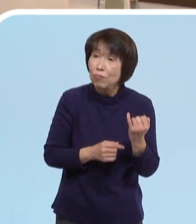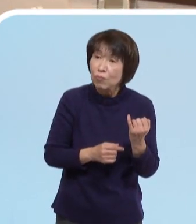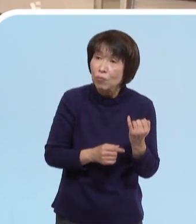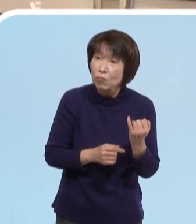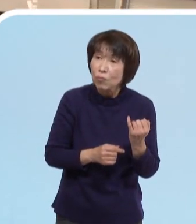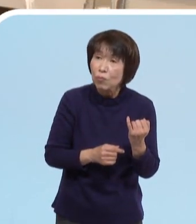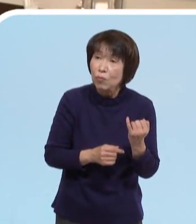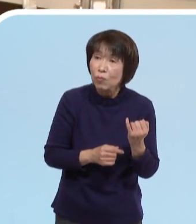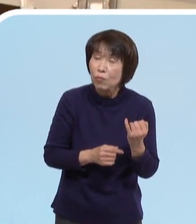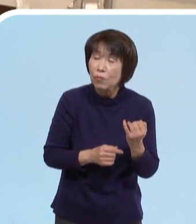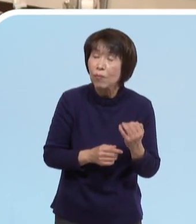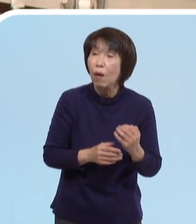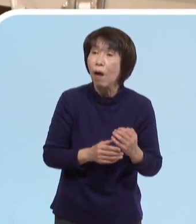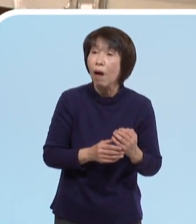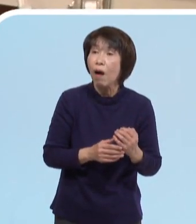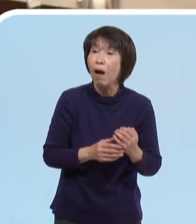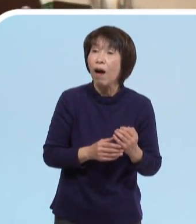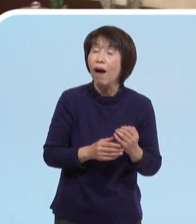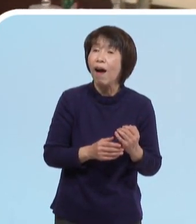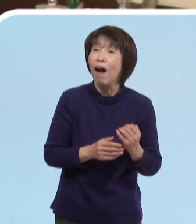厨房から出てきたのは、